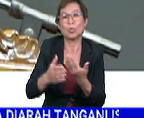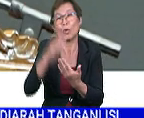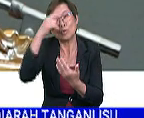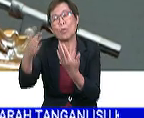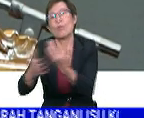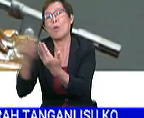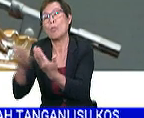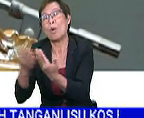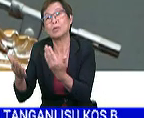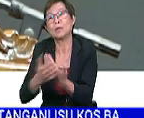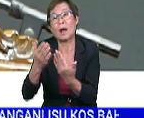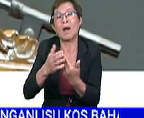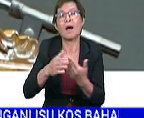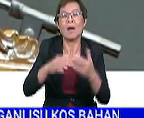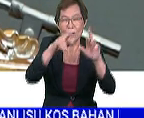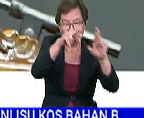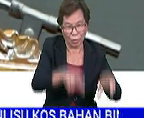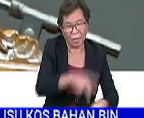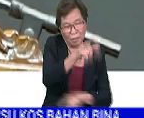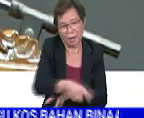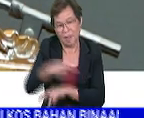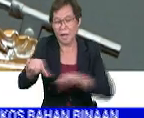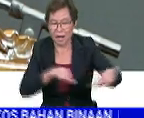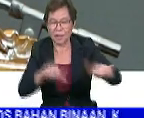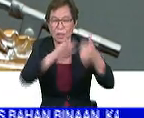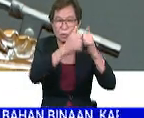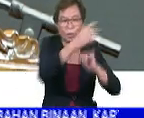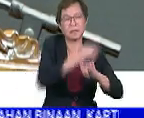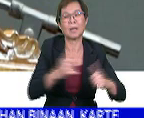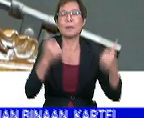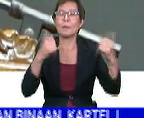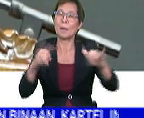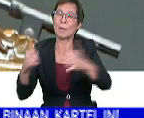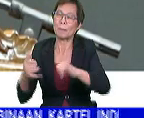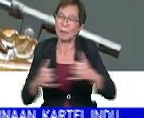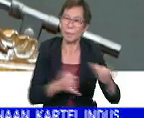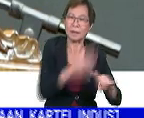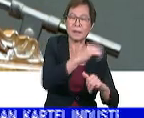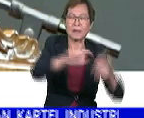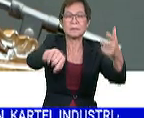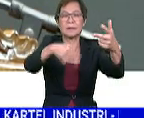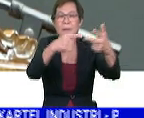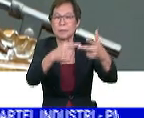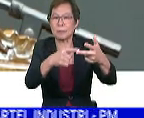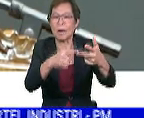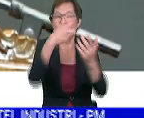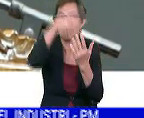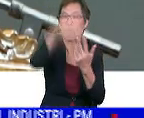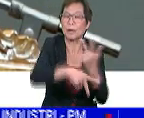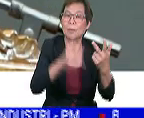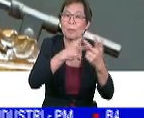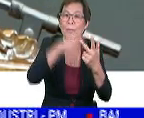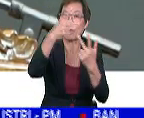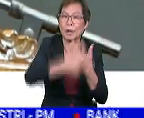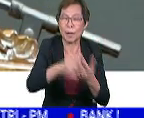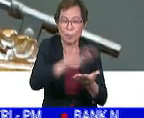rakyat menjalankan aktiviti-aktiviti bersukan dan riadah dan yang ketiga program